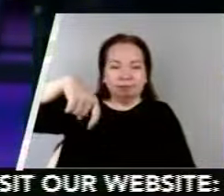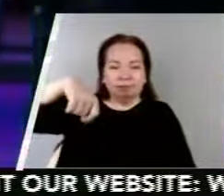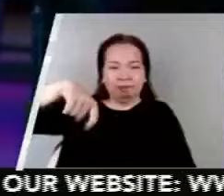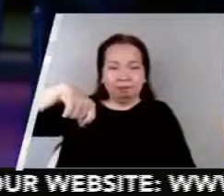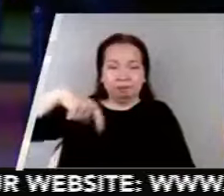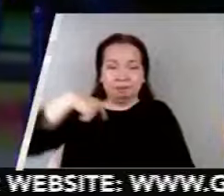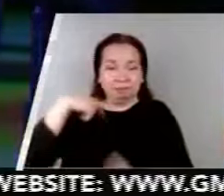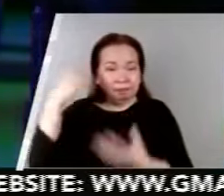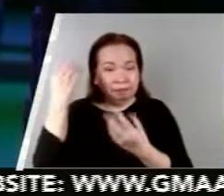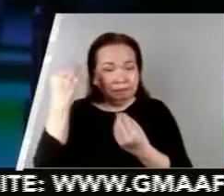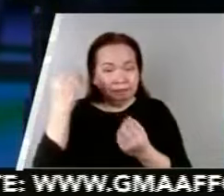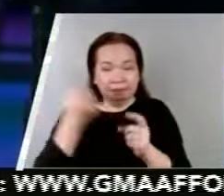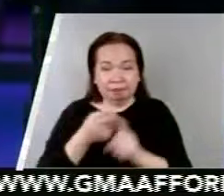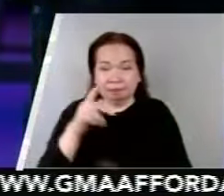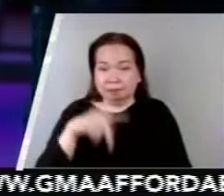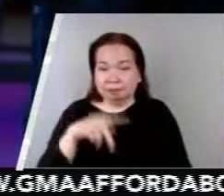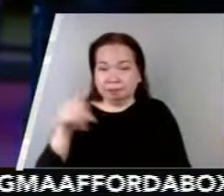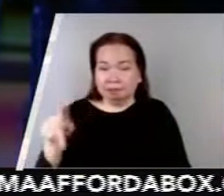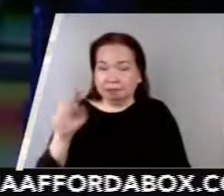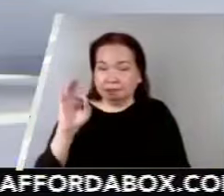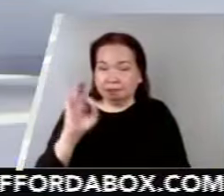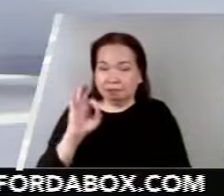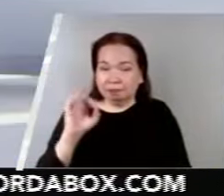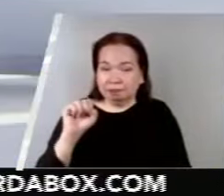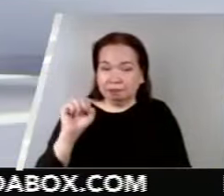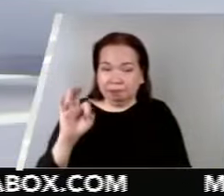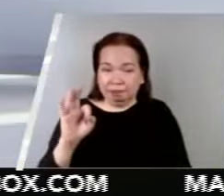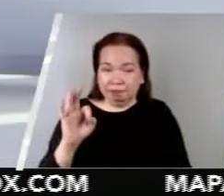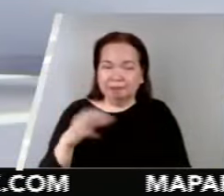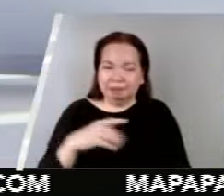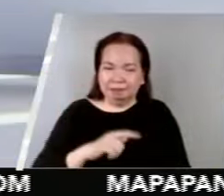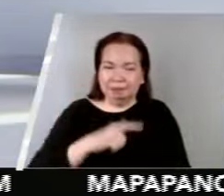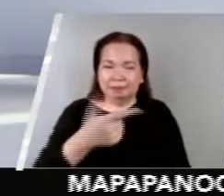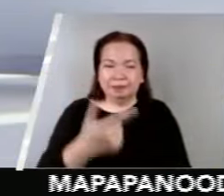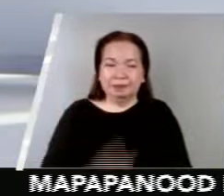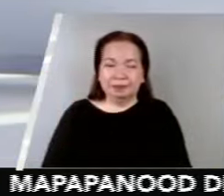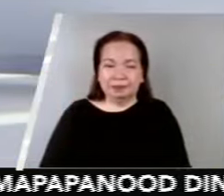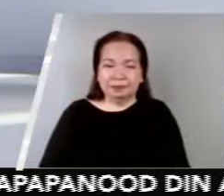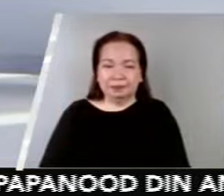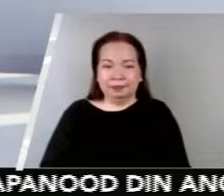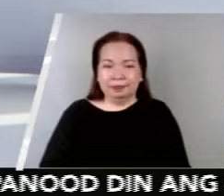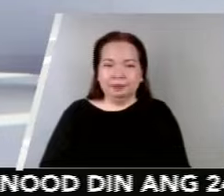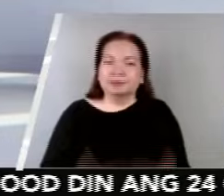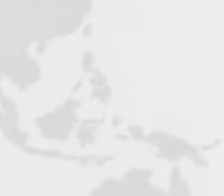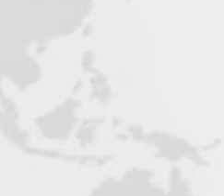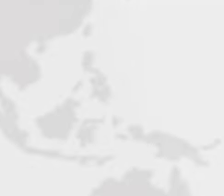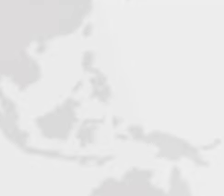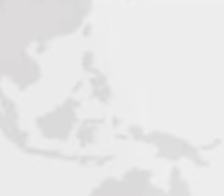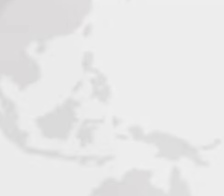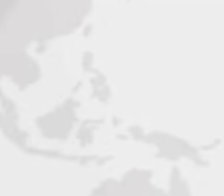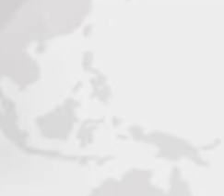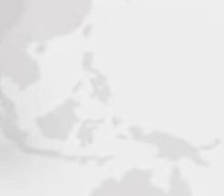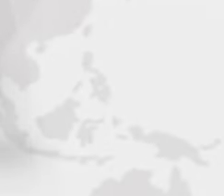Fernando, Pampanga. Balik sa iyo, Pia. Maraming salamat, Jamie Santos.